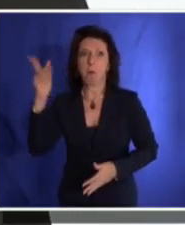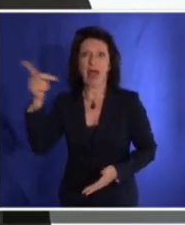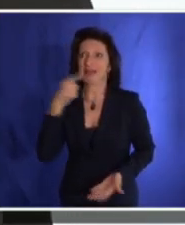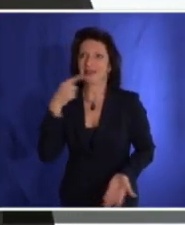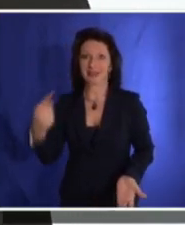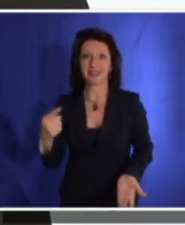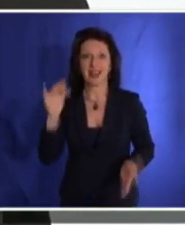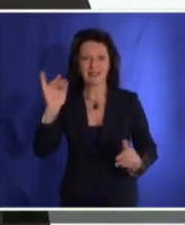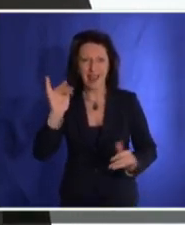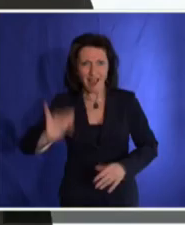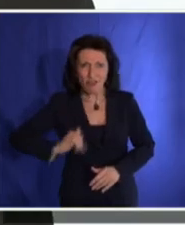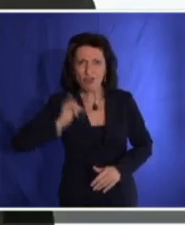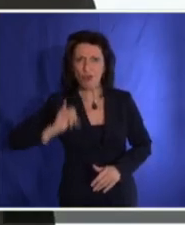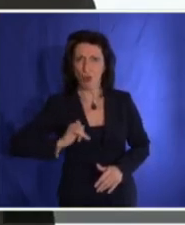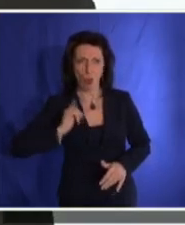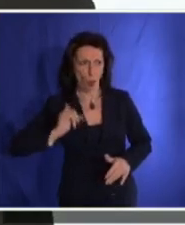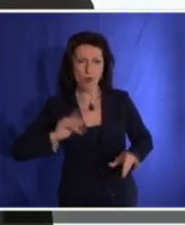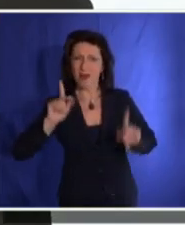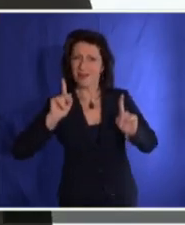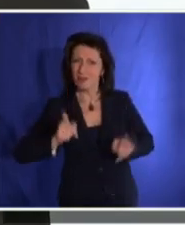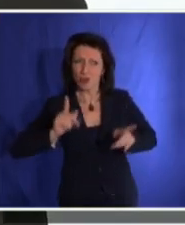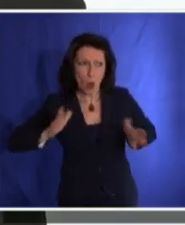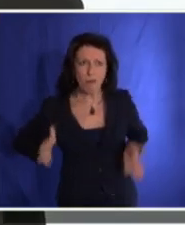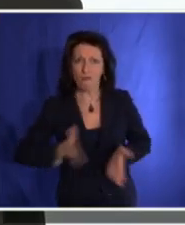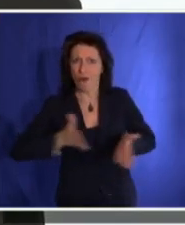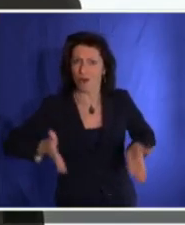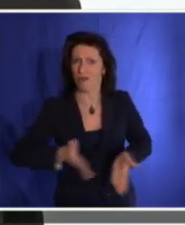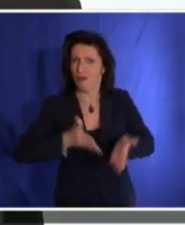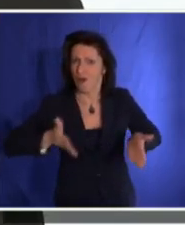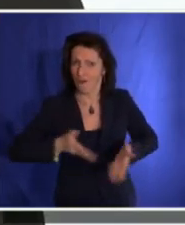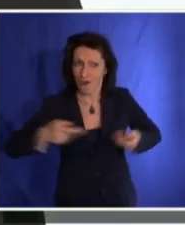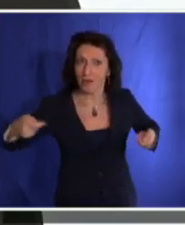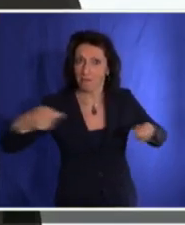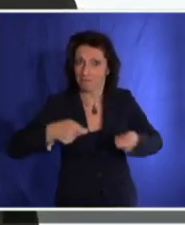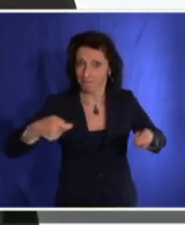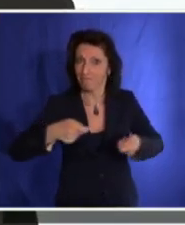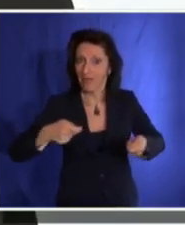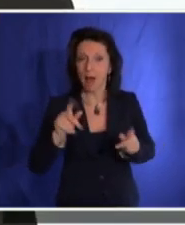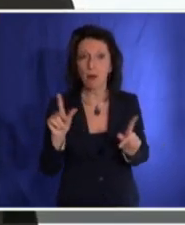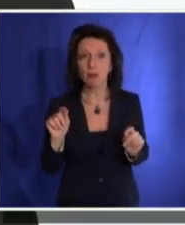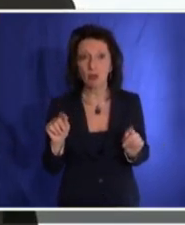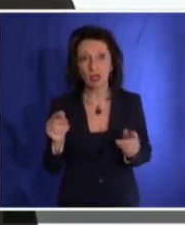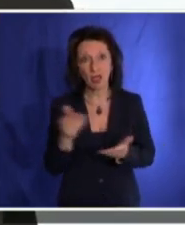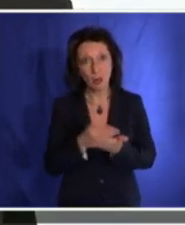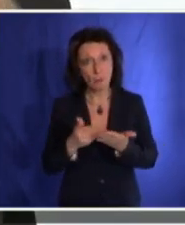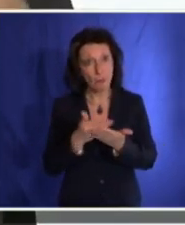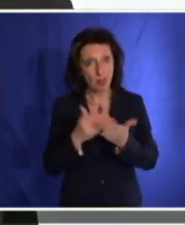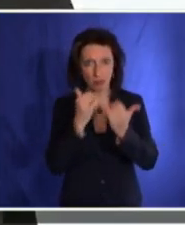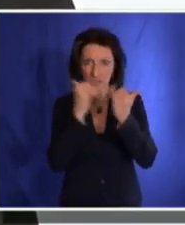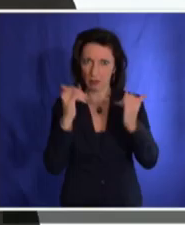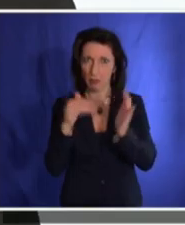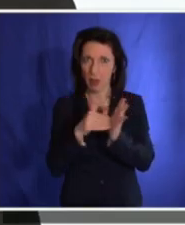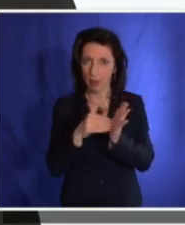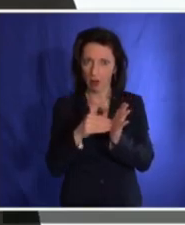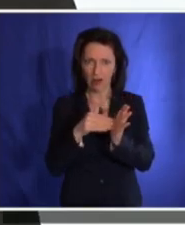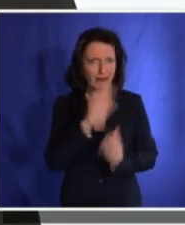in die Jungen investieren. Aber das heißt auch, dass wir die Bildungseinrichtungen brauchen, vom Kindergarten